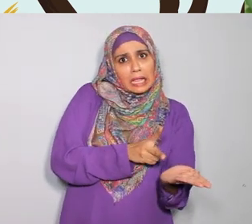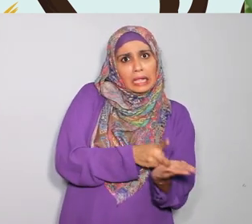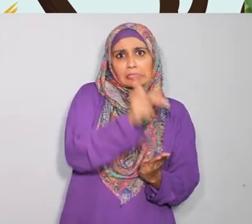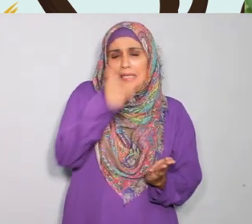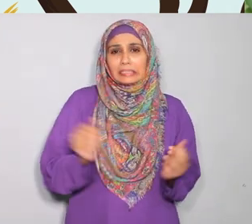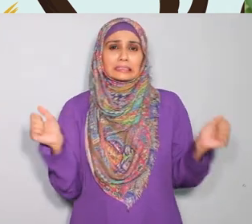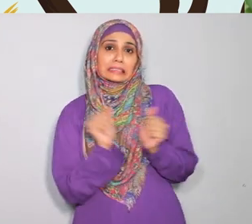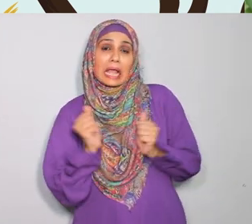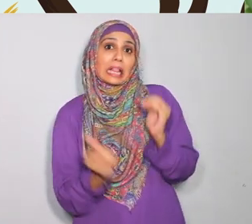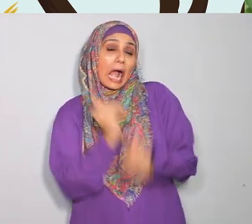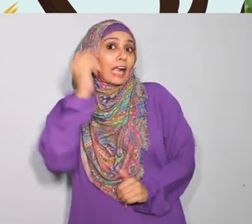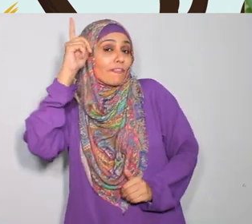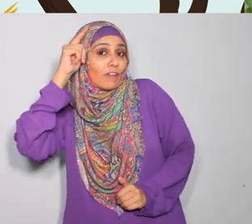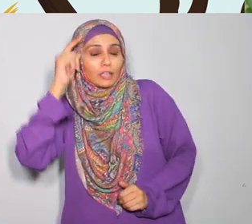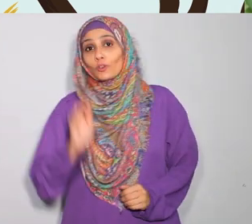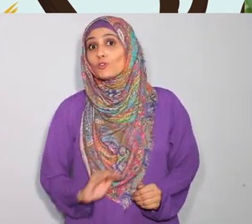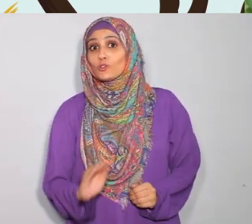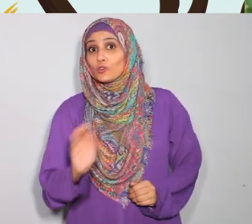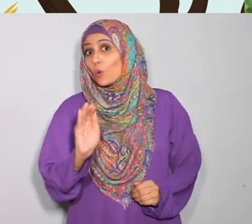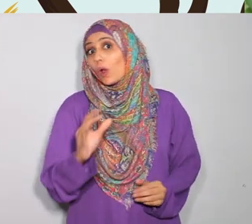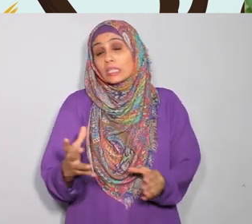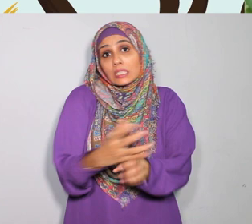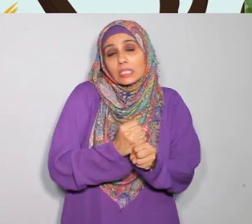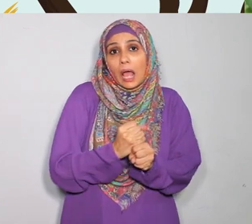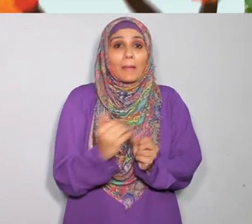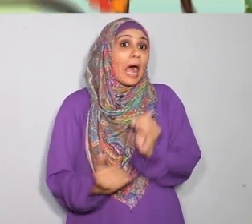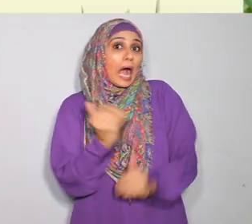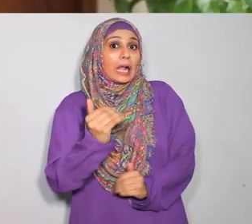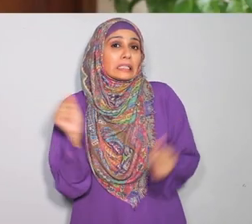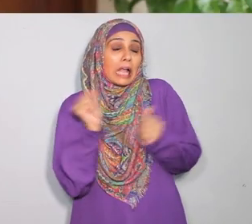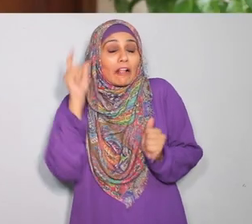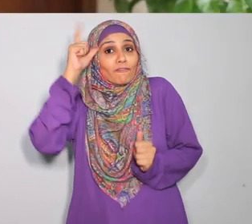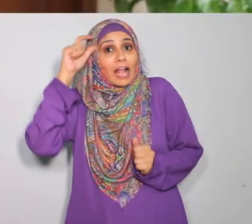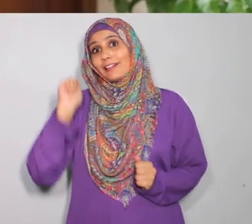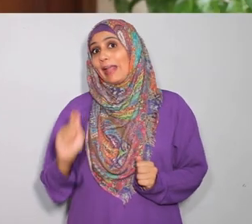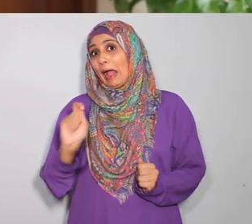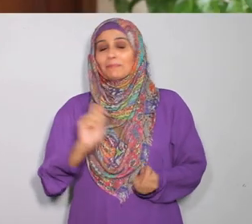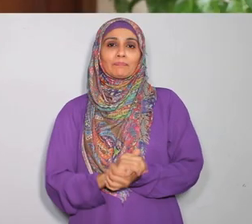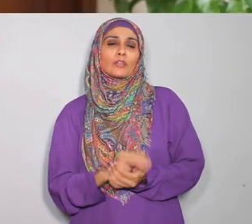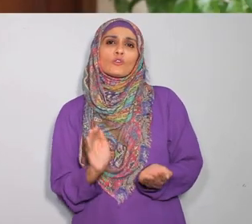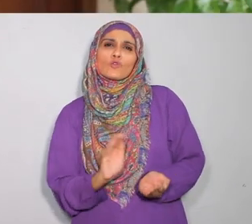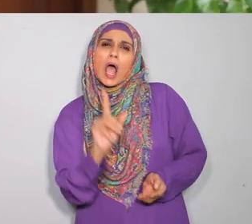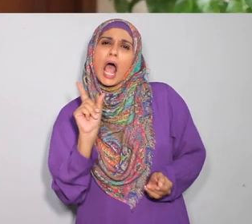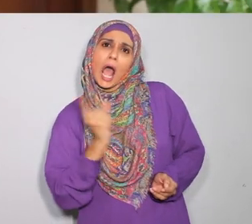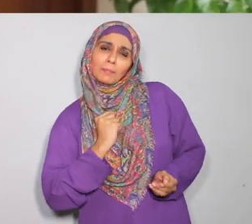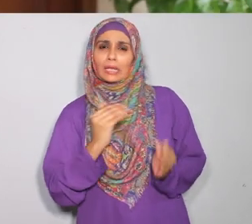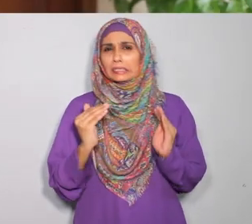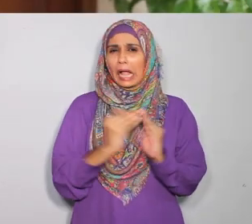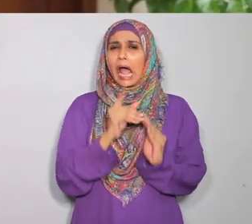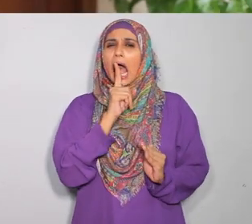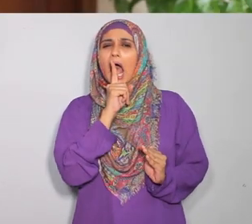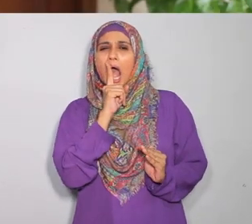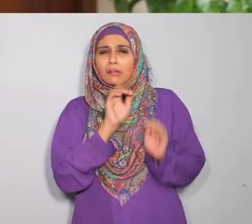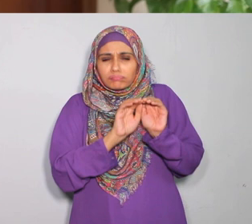कर रहे थे चूहे सब्जियों की तैयारी में मशहूर हो गए थे तुम्हें अपने घर को गर्म